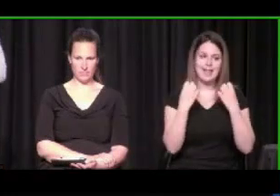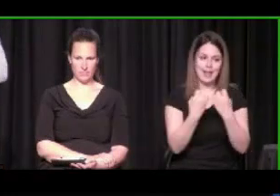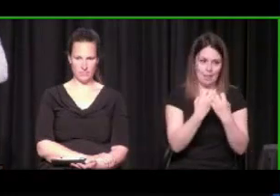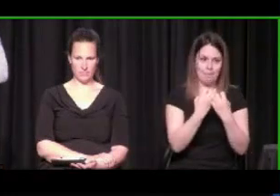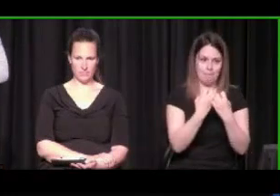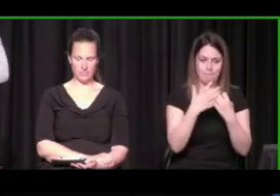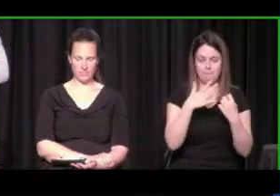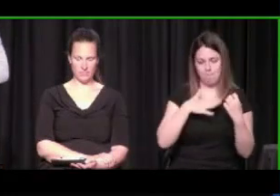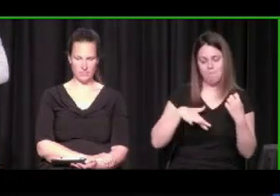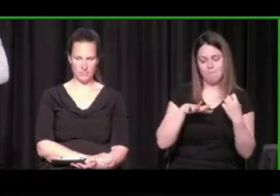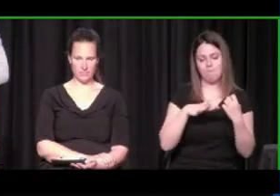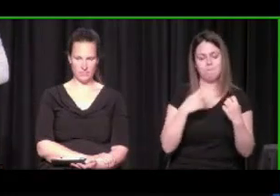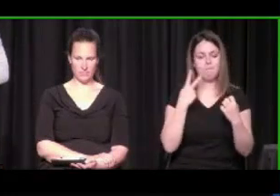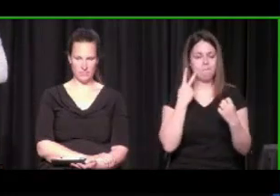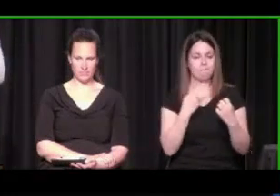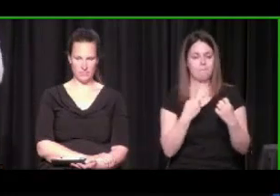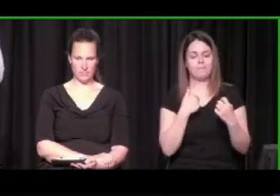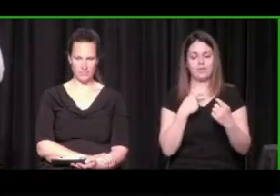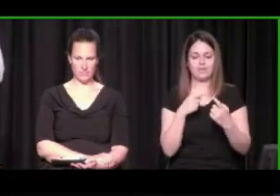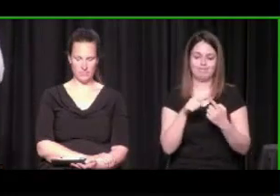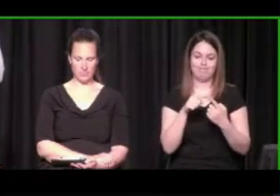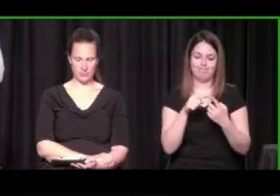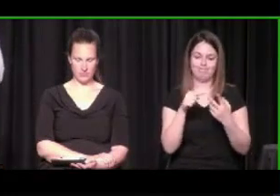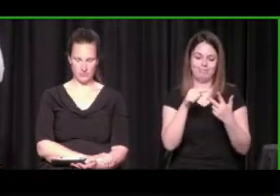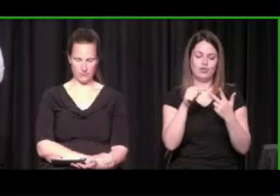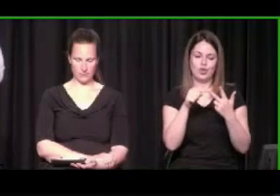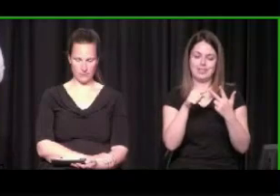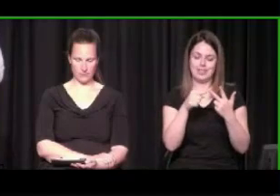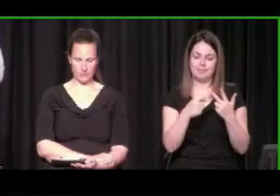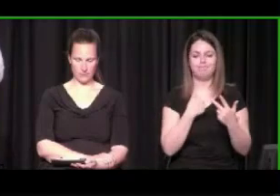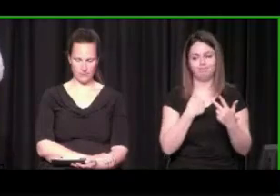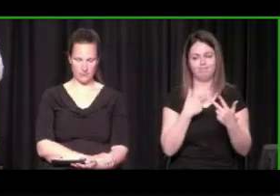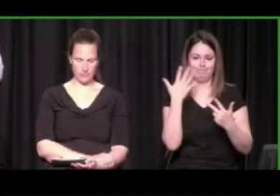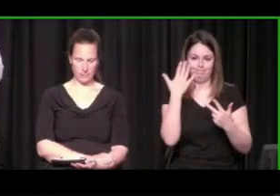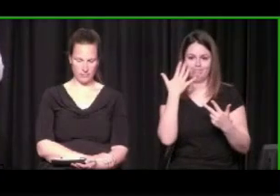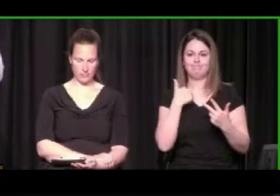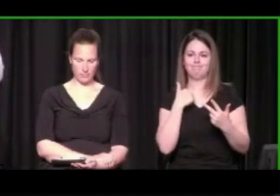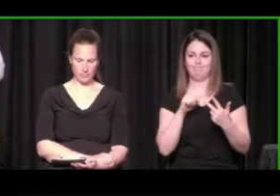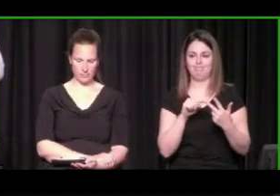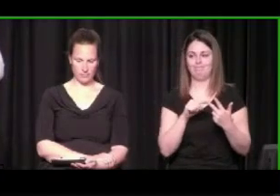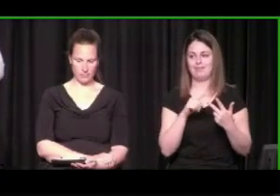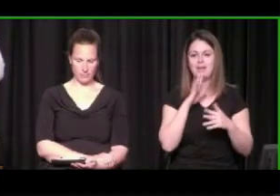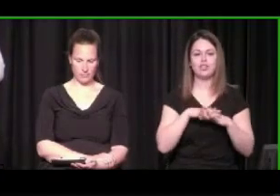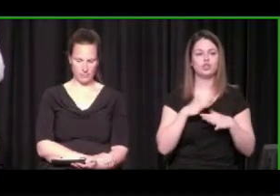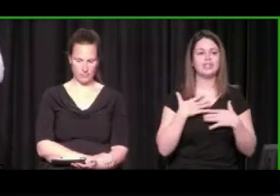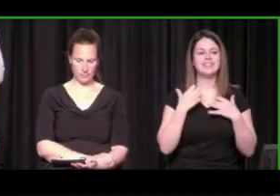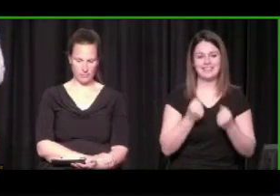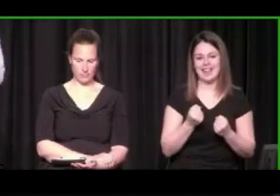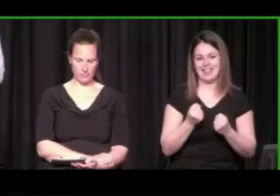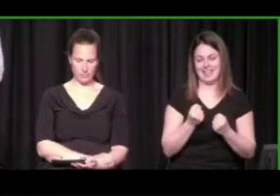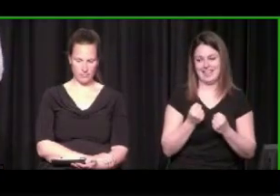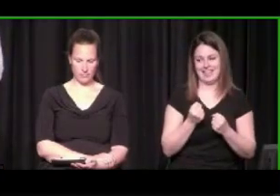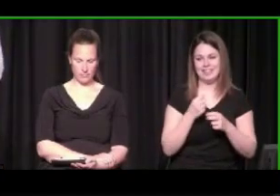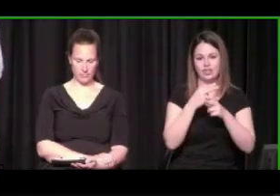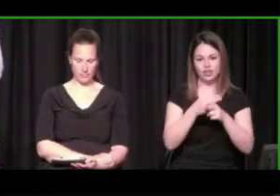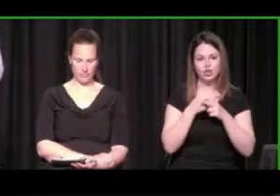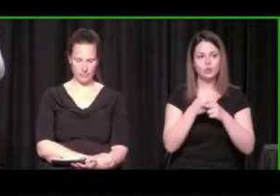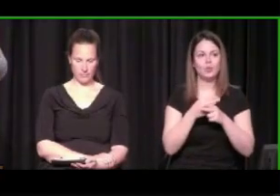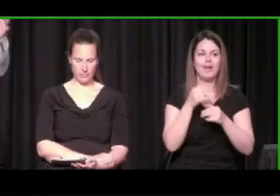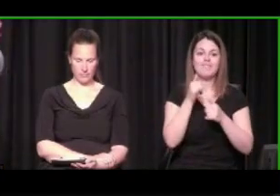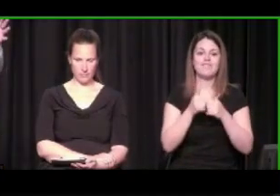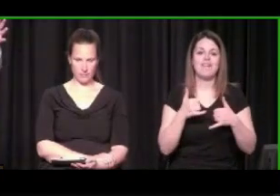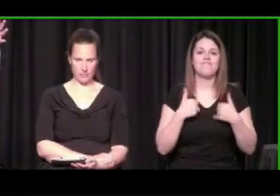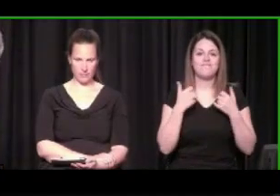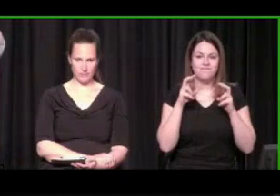c'est probablement l'élément qui, moi, m'a le plus perturbé. Bien sûr, quand on parle de la santé et des soins de fin de